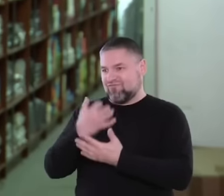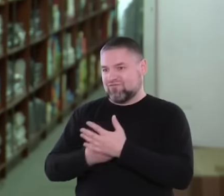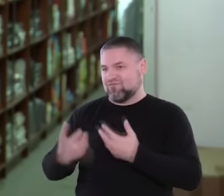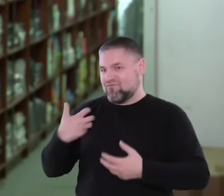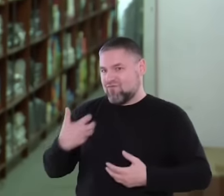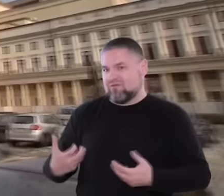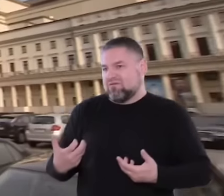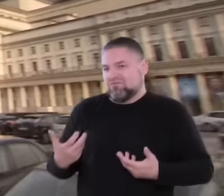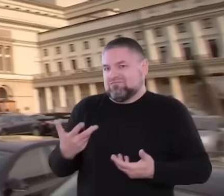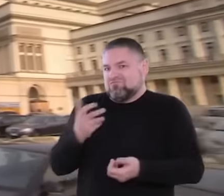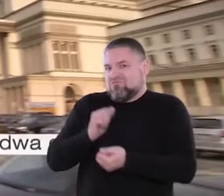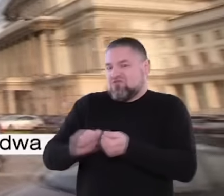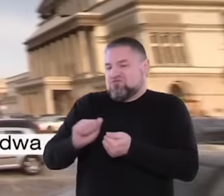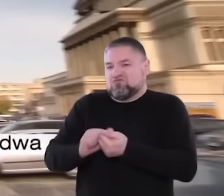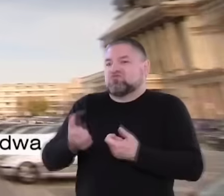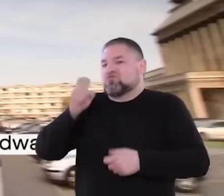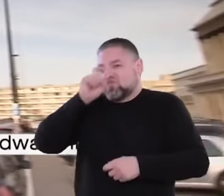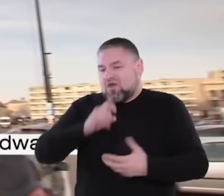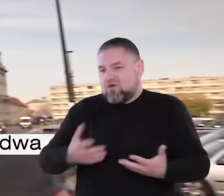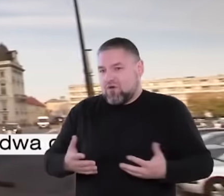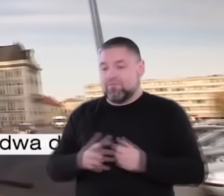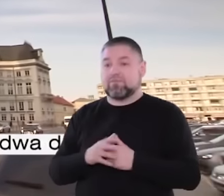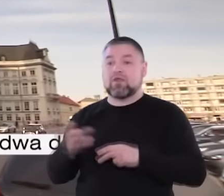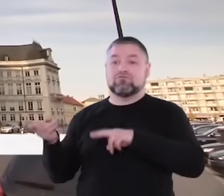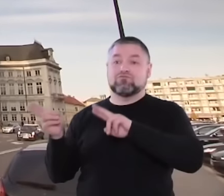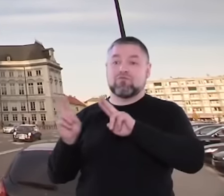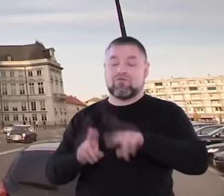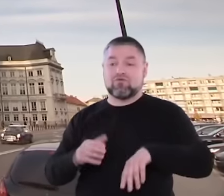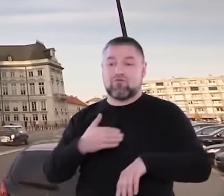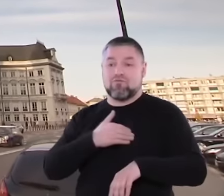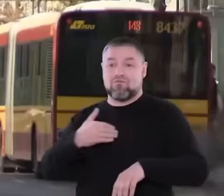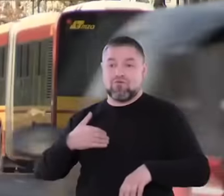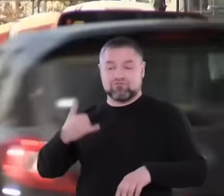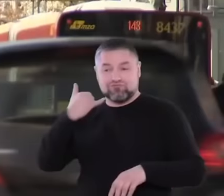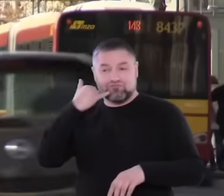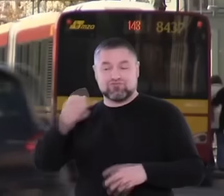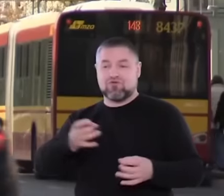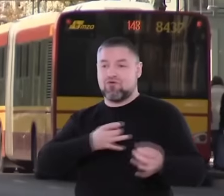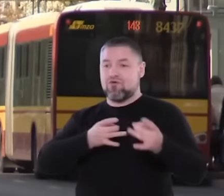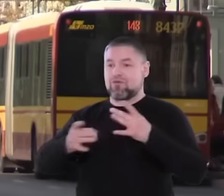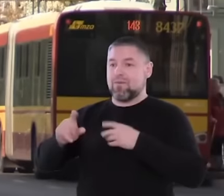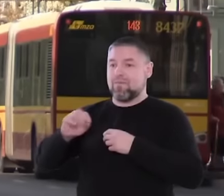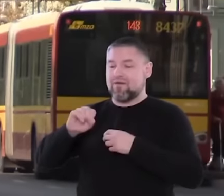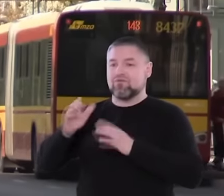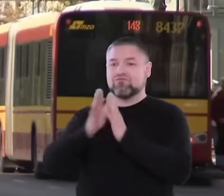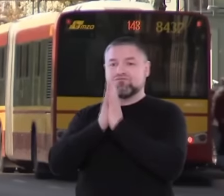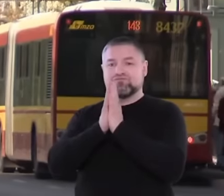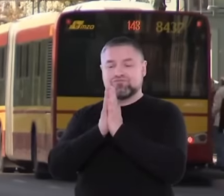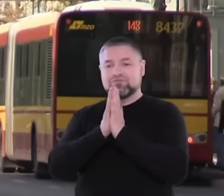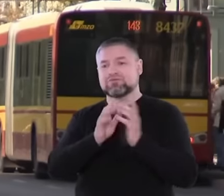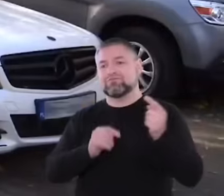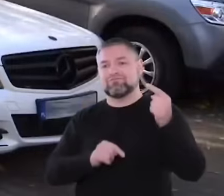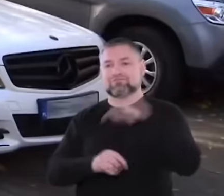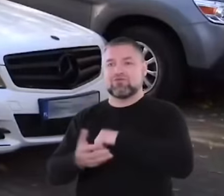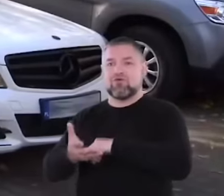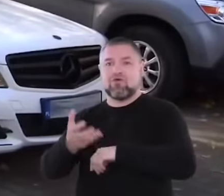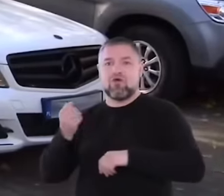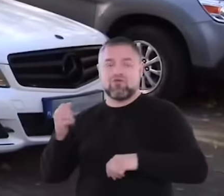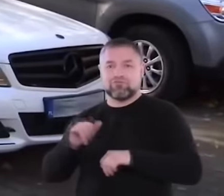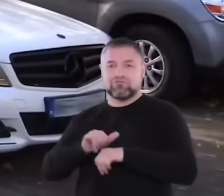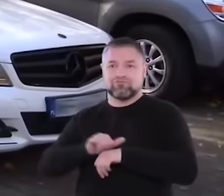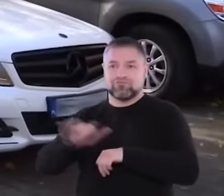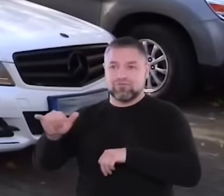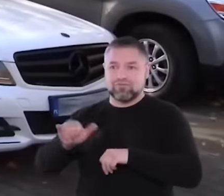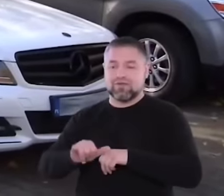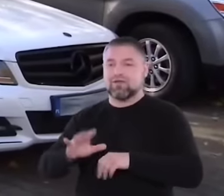jednak. Zaraz po przylocie do Polski Anita zadzwoniła do Pawła i poprosiła, żeby przyjechał po nią na lotnisko.